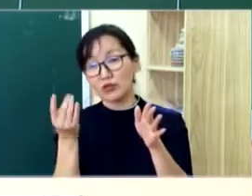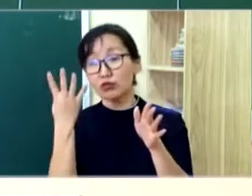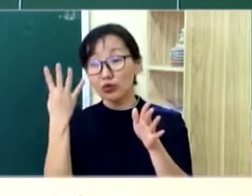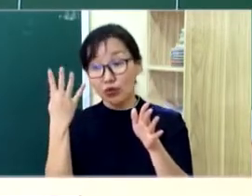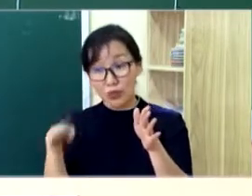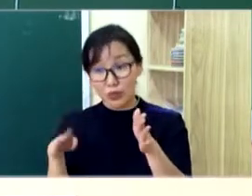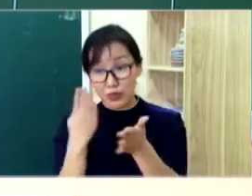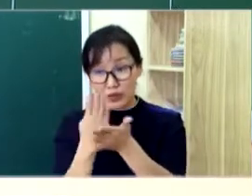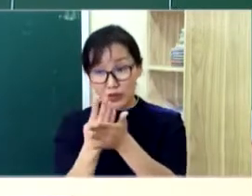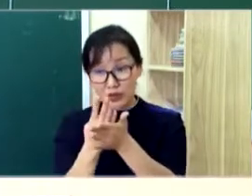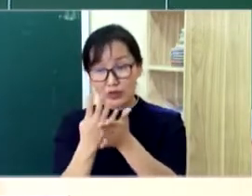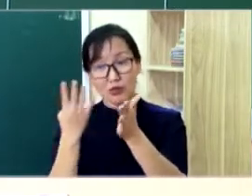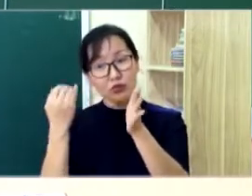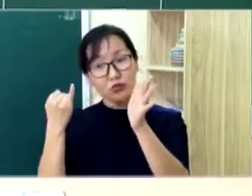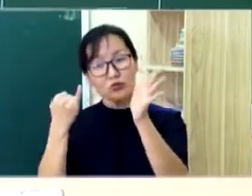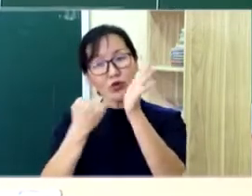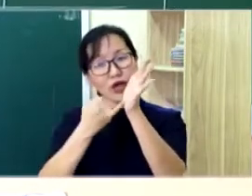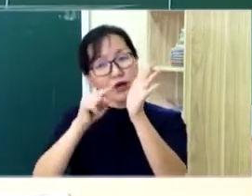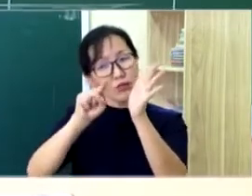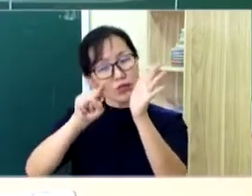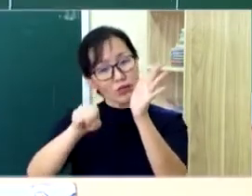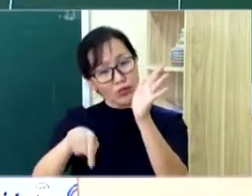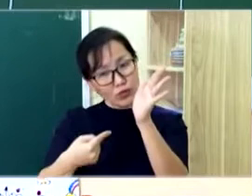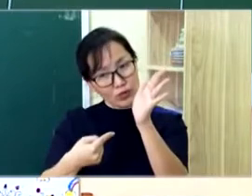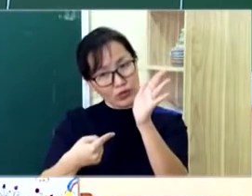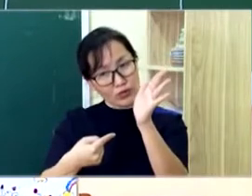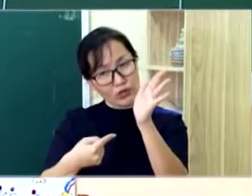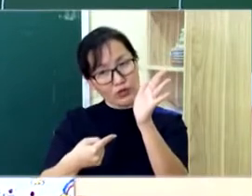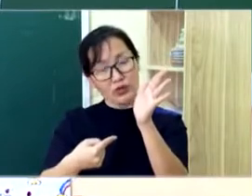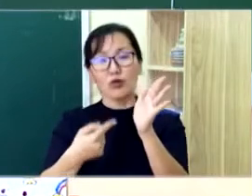цифр байгаа учраас бид нар 6 бүхэл